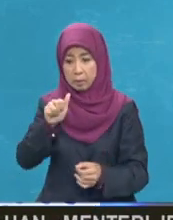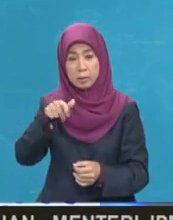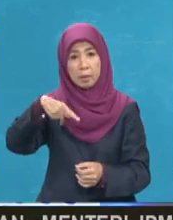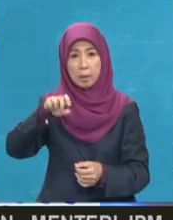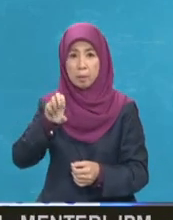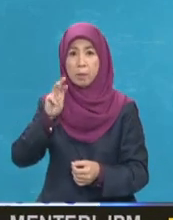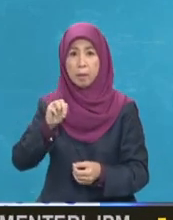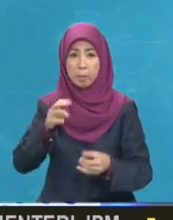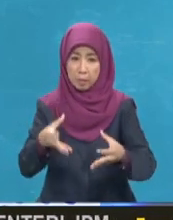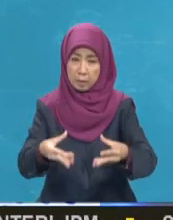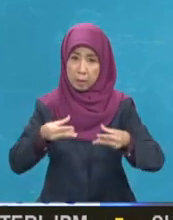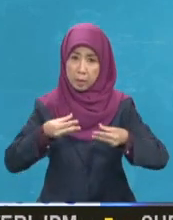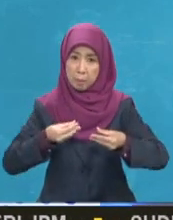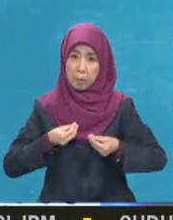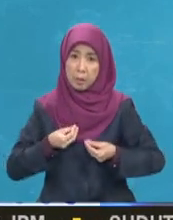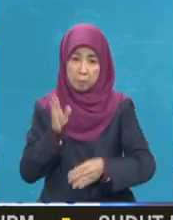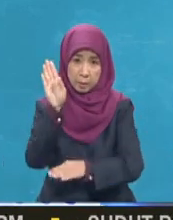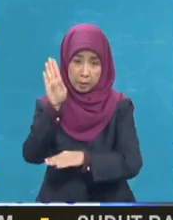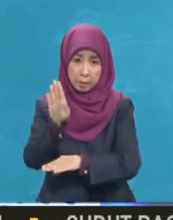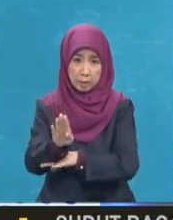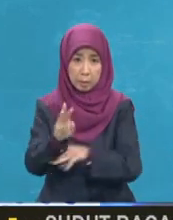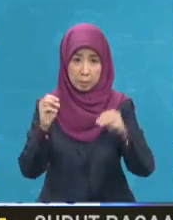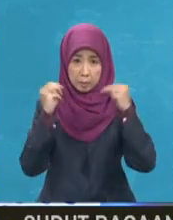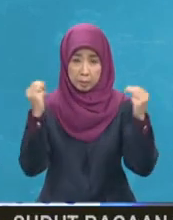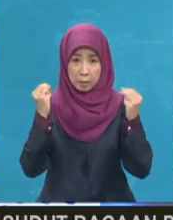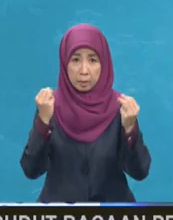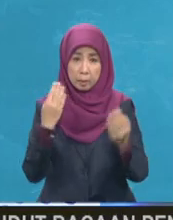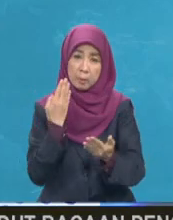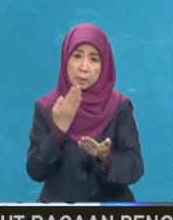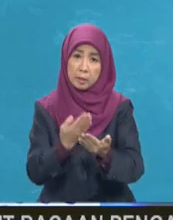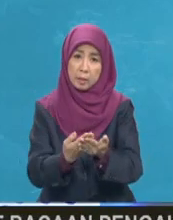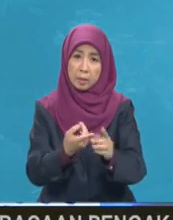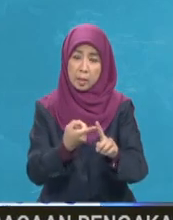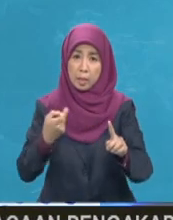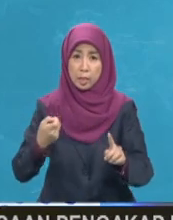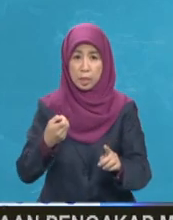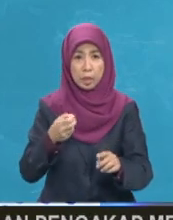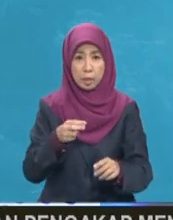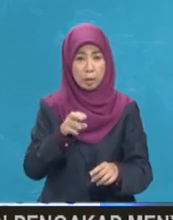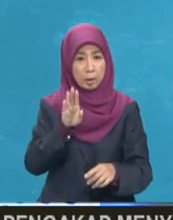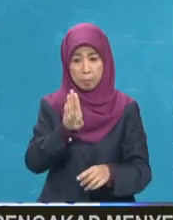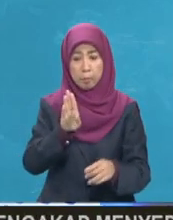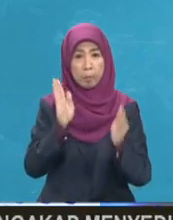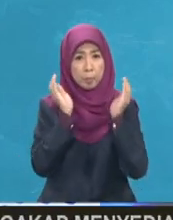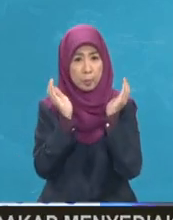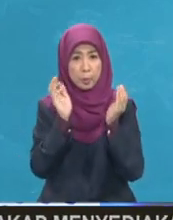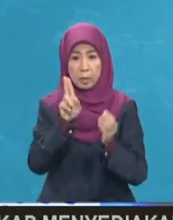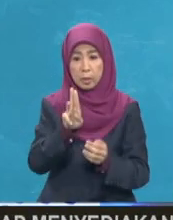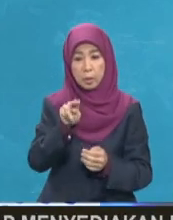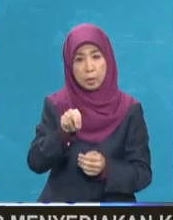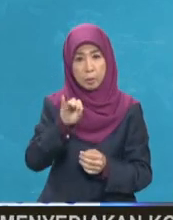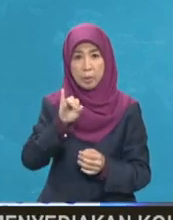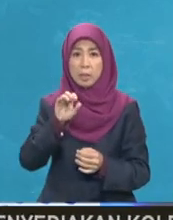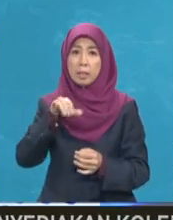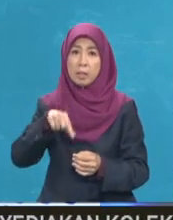menerima sumbangan hempel makanan di majelis apresiasi Brunei ymp3 Noah Ramadan anjuran